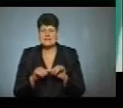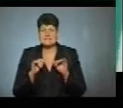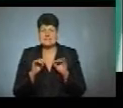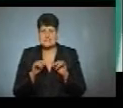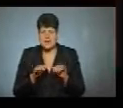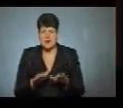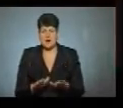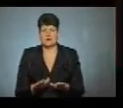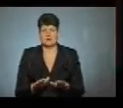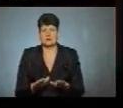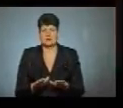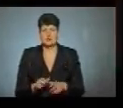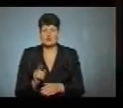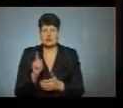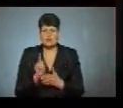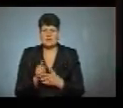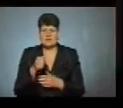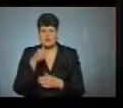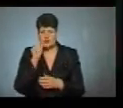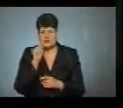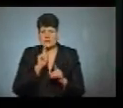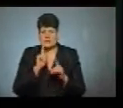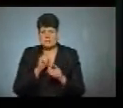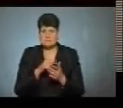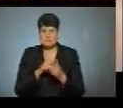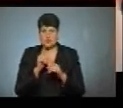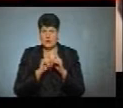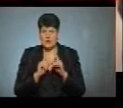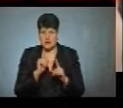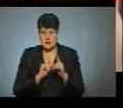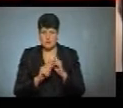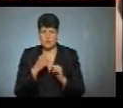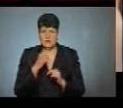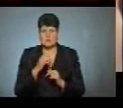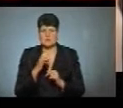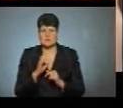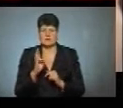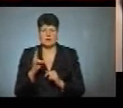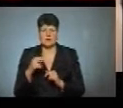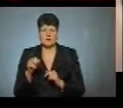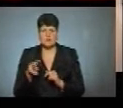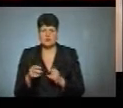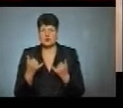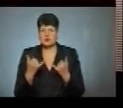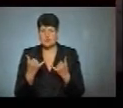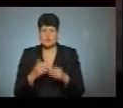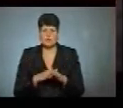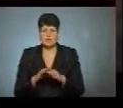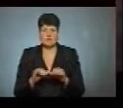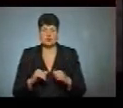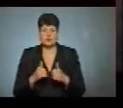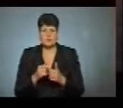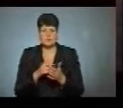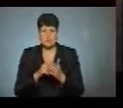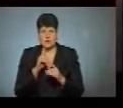співвласників багатоквартирних будинків зобов'язали вчора на сесії міської ради, каже міський голова Сергій Надал. За його словами, сьогодні виконавчий комітет